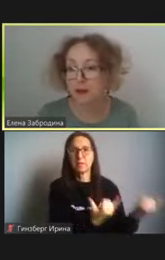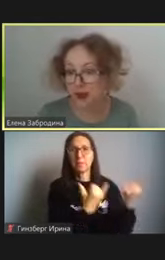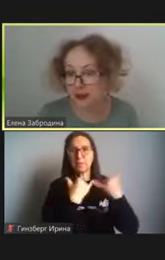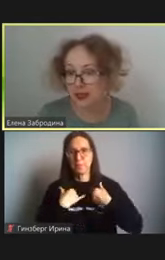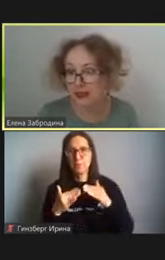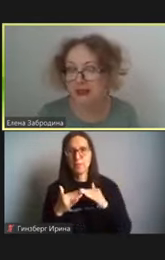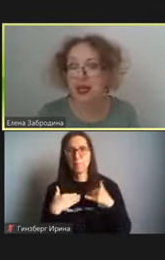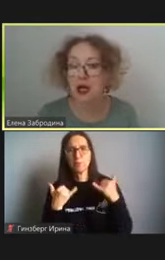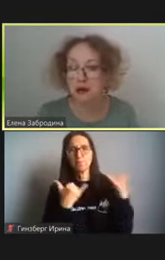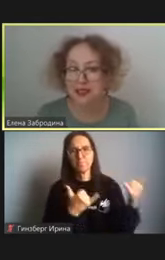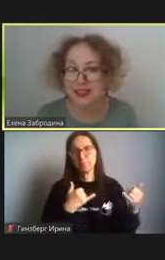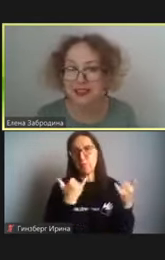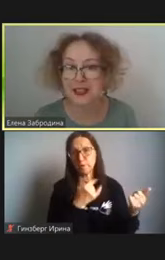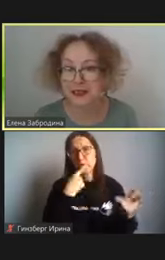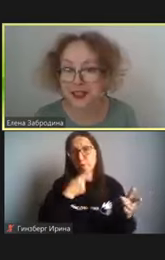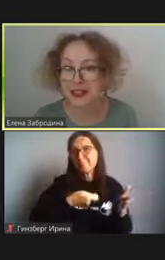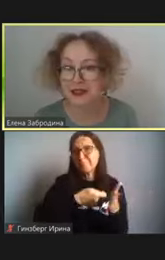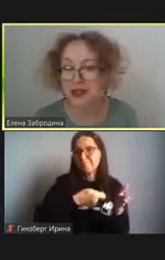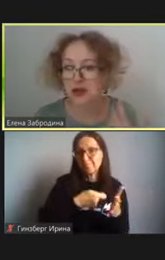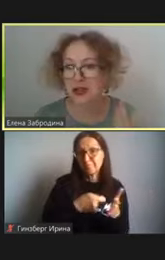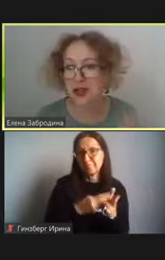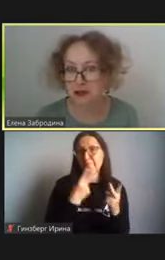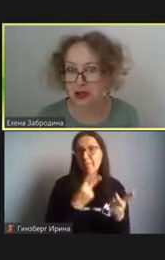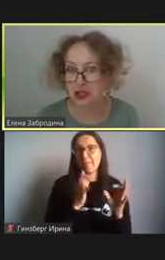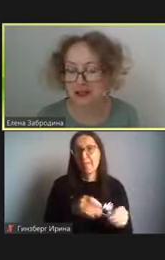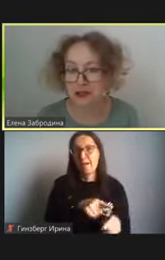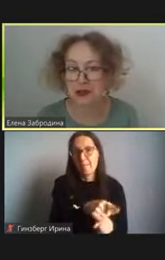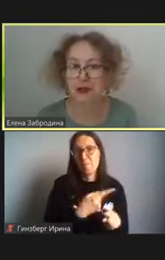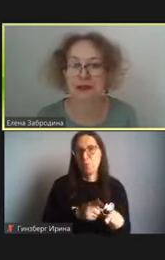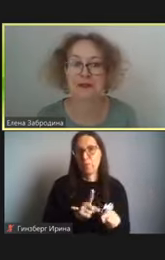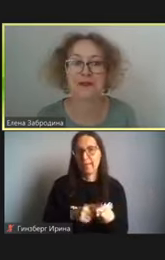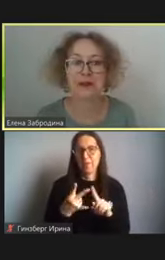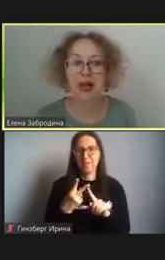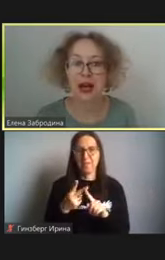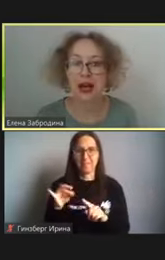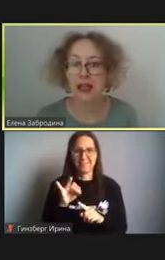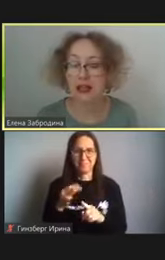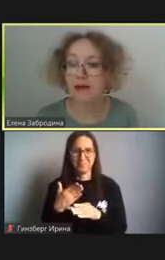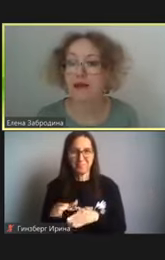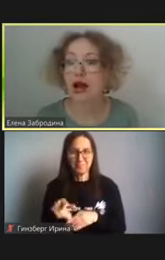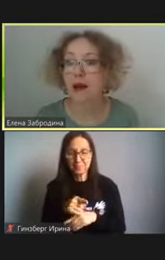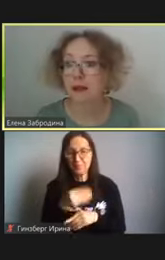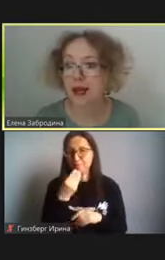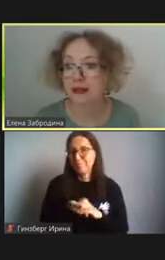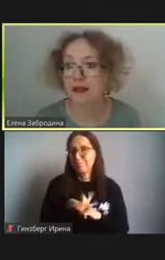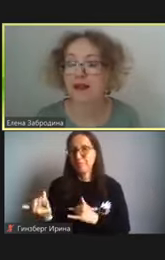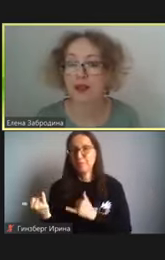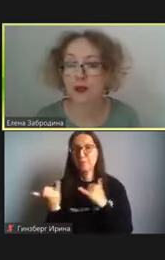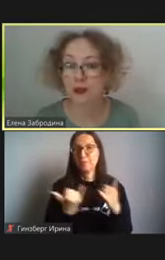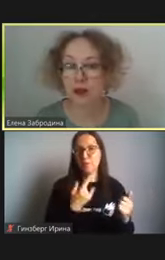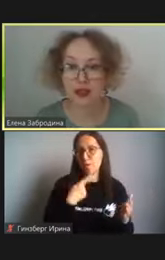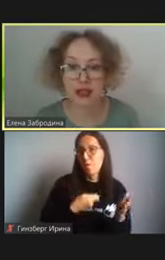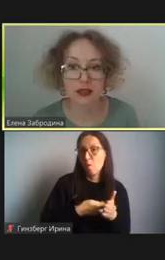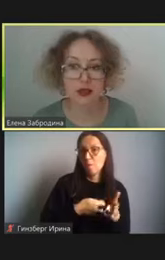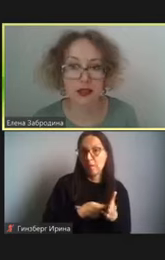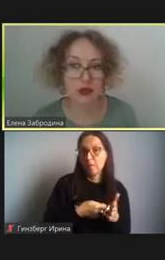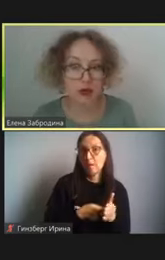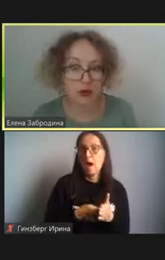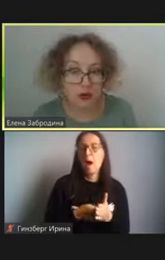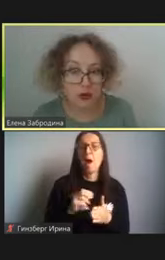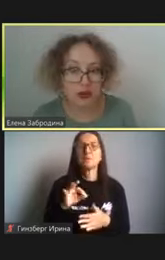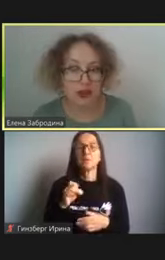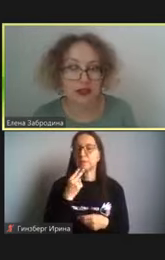домой пообедать. Вот здесь вы видите вот эту вторую часть истории. И опять смотрит